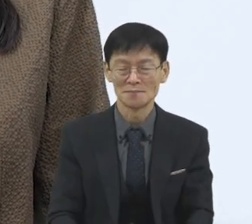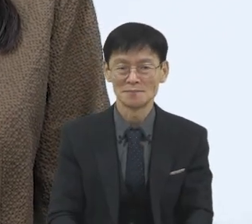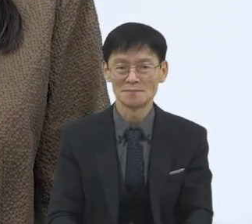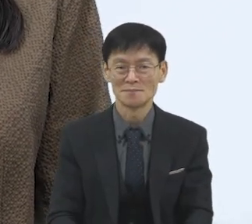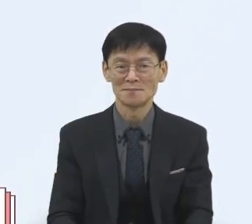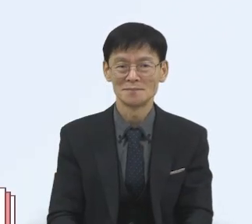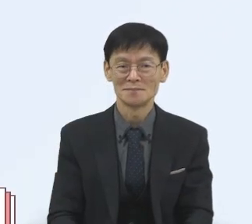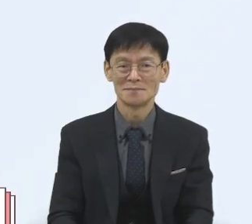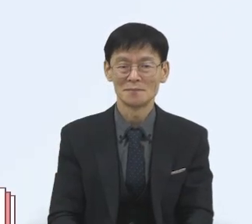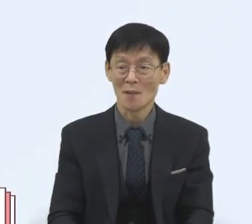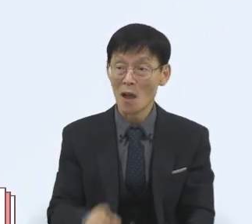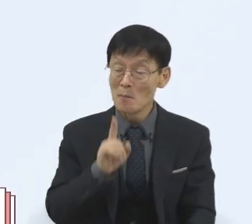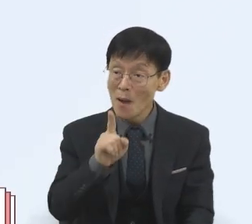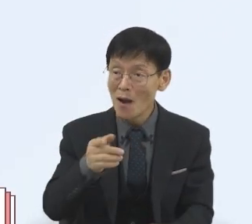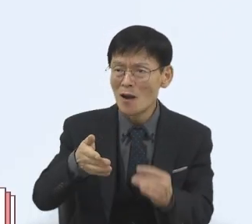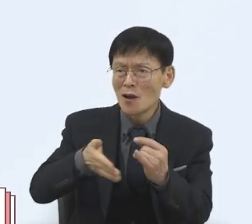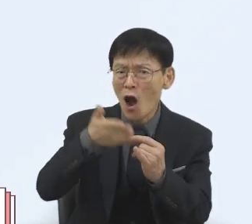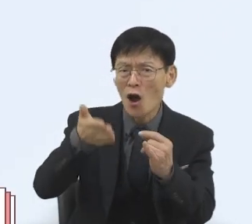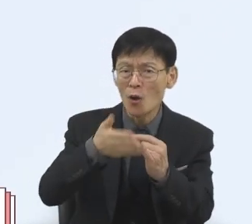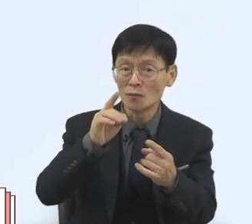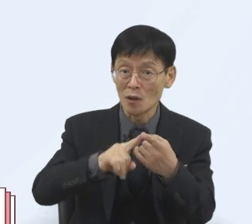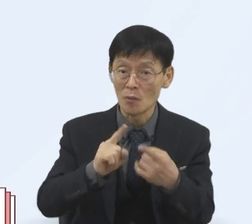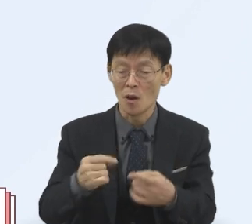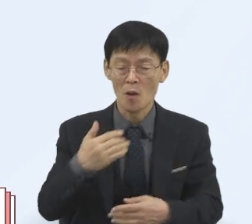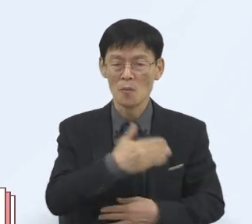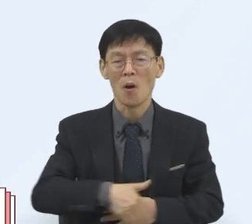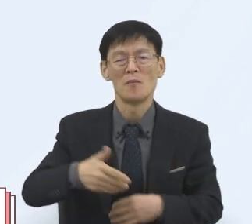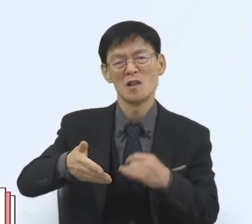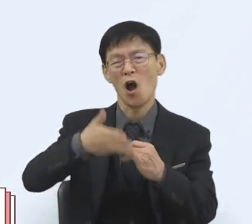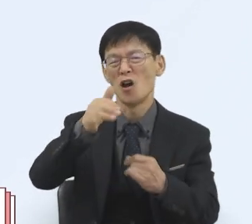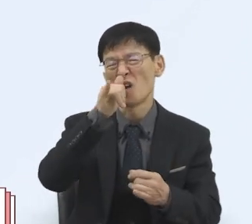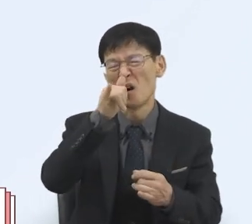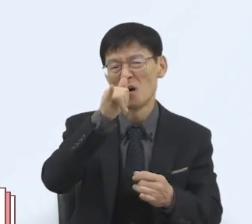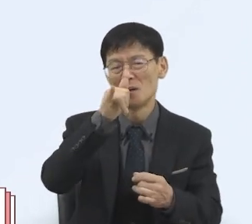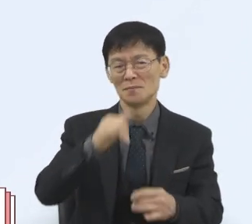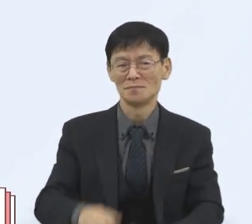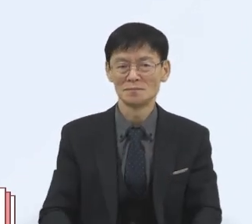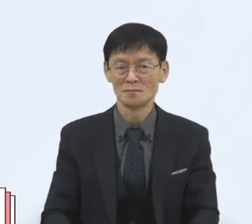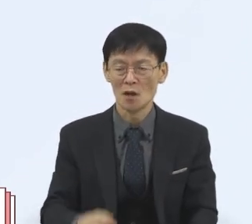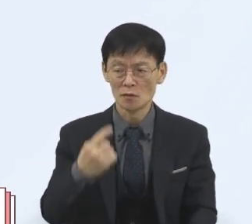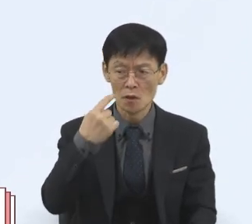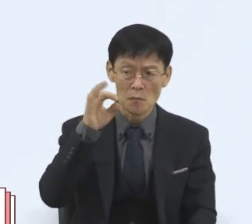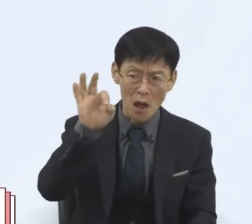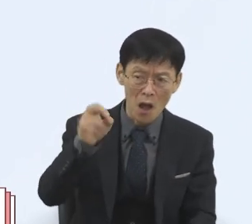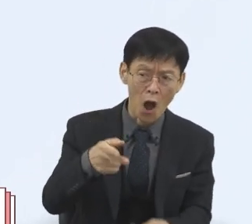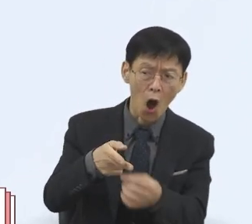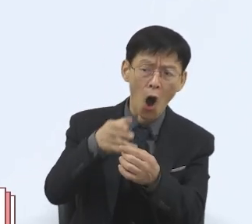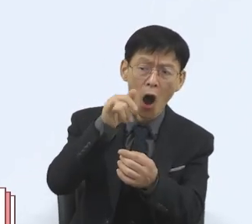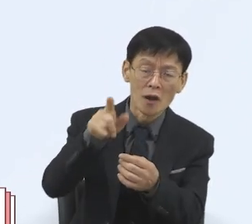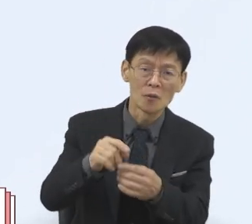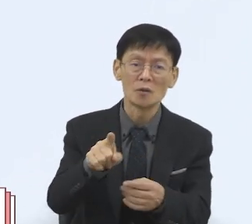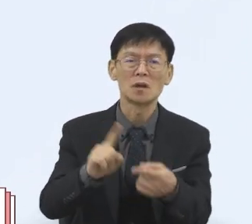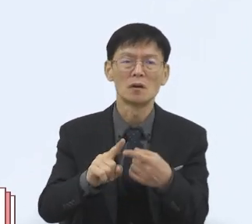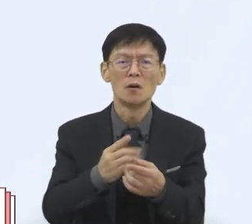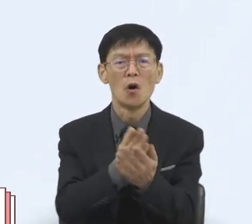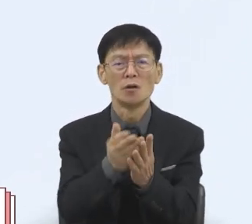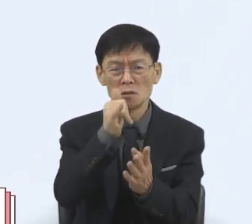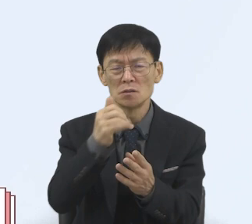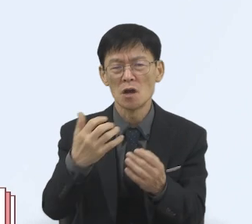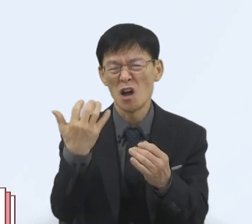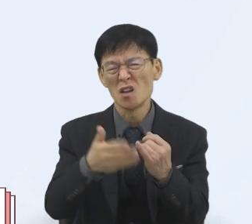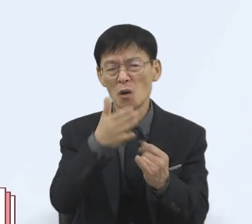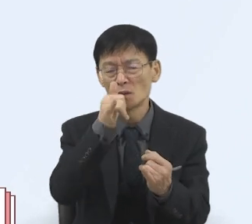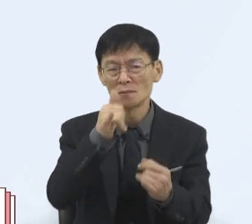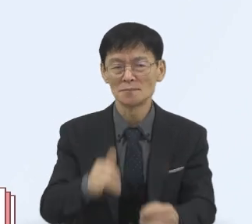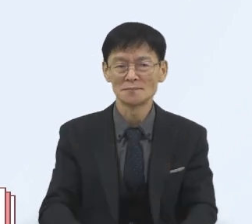겁니다. 말로 하는 성희롱 말고도 몸으로 하는 성희롱, 눈으로 느끼는 성희롱, 그 밖에 여러 종류의